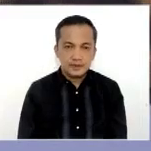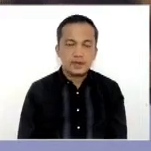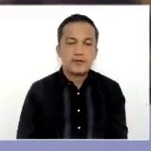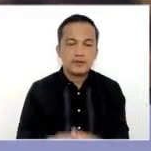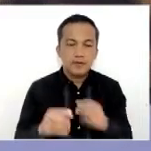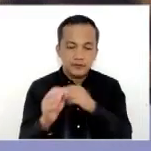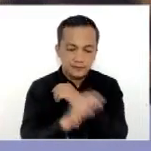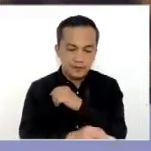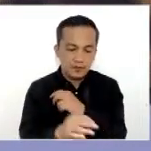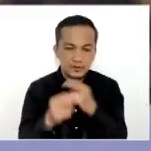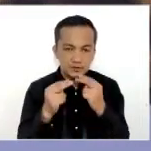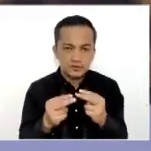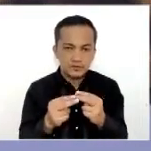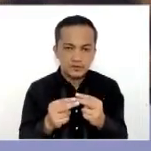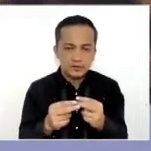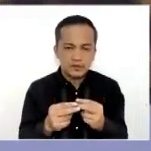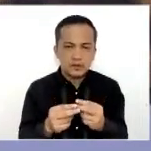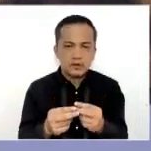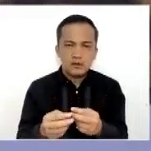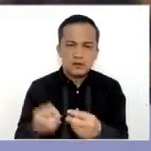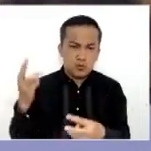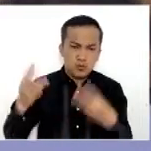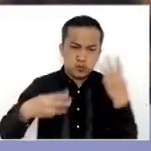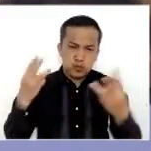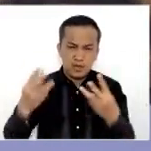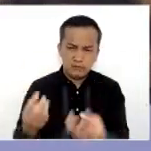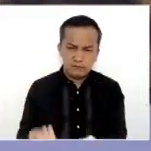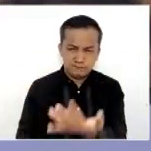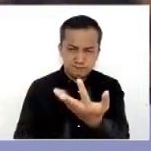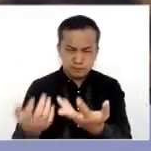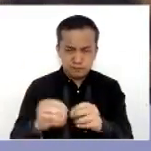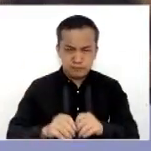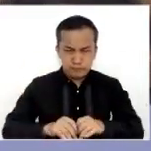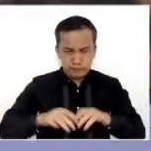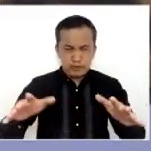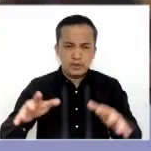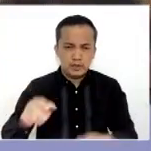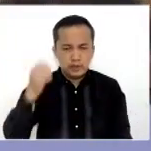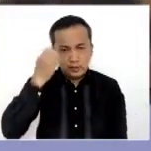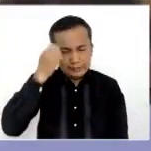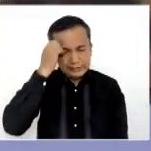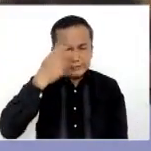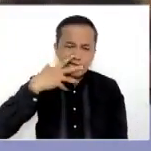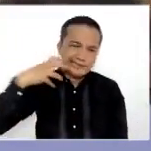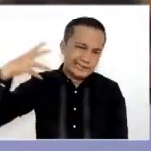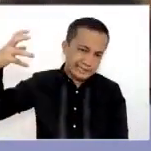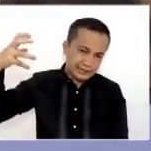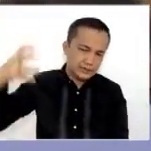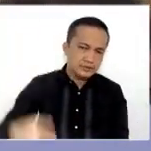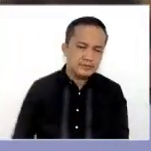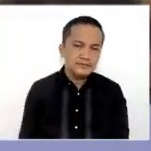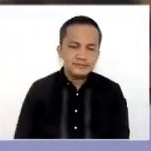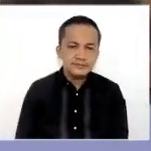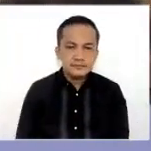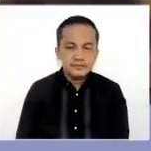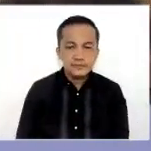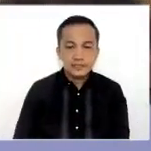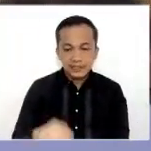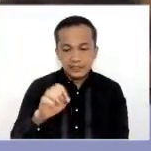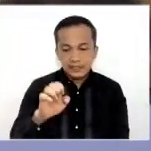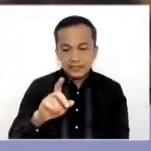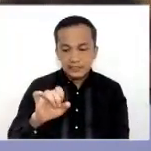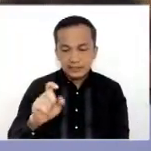Patuloy ang pagkalat ng mga wildfires sa ilang bahagi ng Europe, bunsod ng matinding init. Sa isla ng Sicily sa Italy,